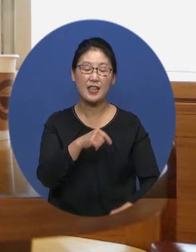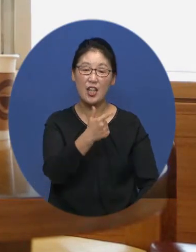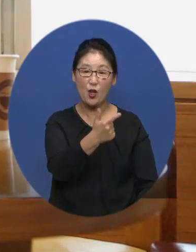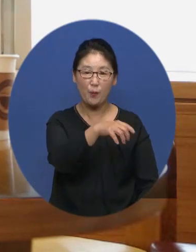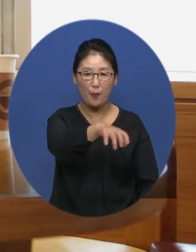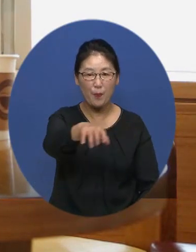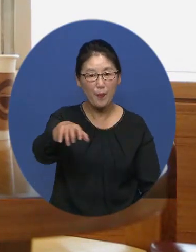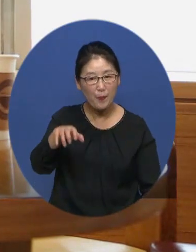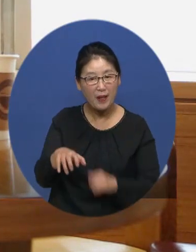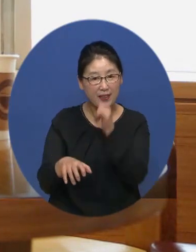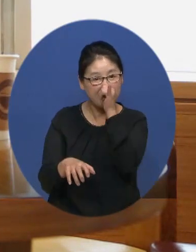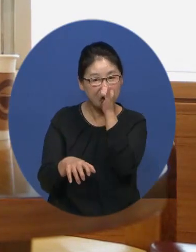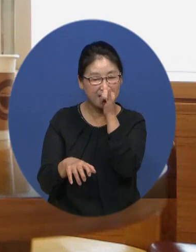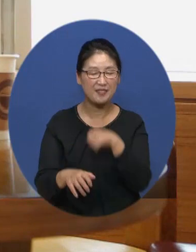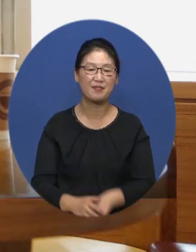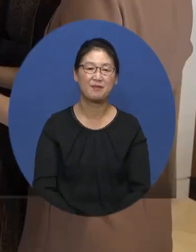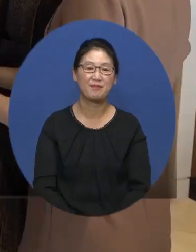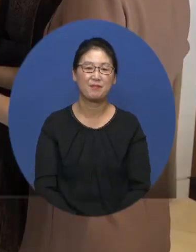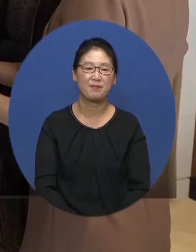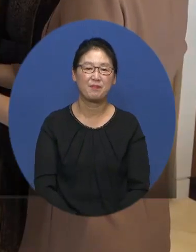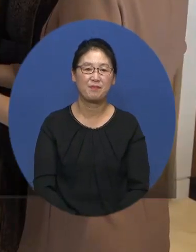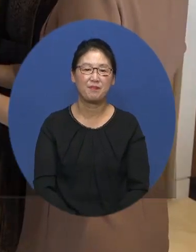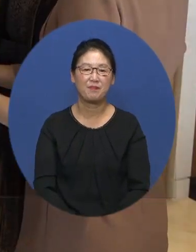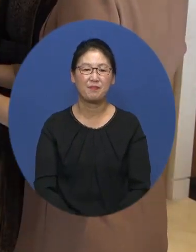매장이 있습니다. 그렇게 운영하고 있습니다.